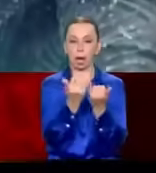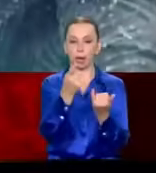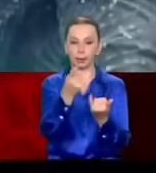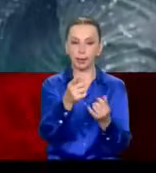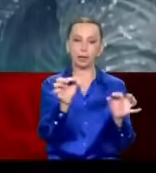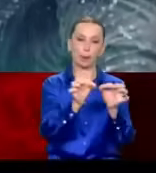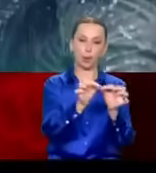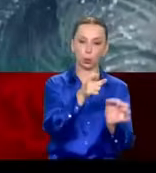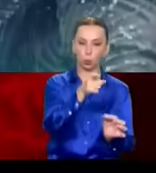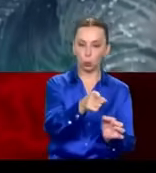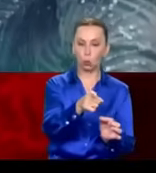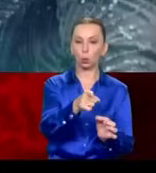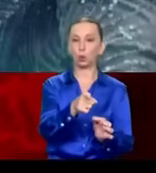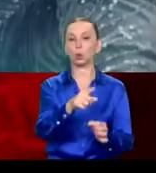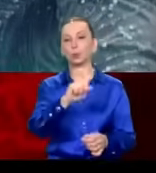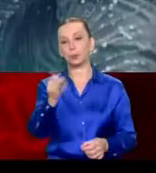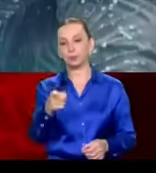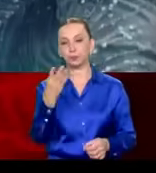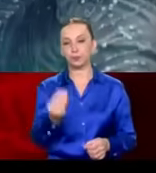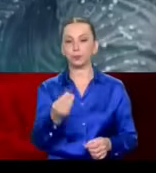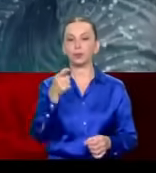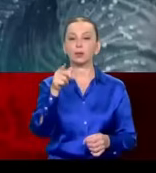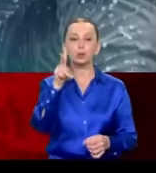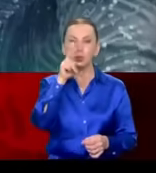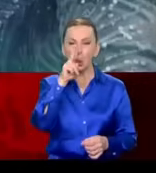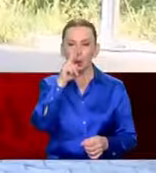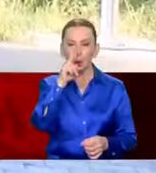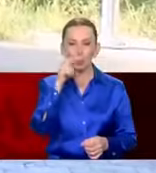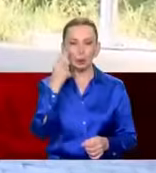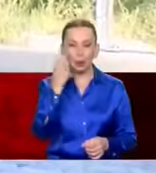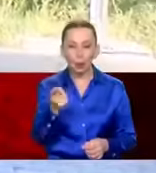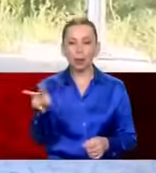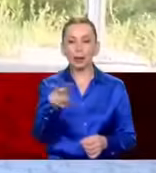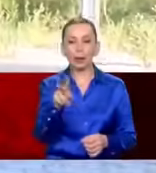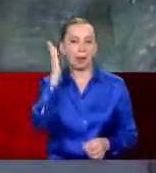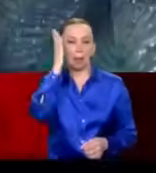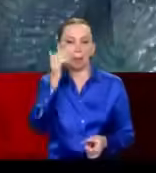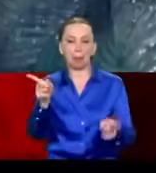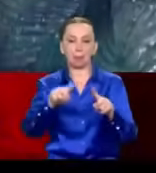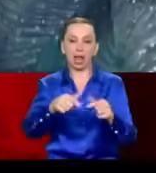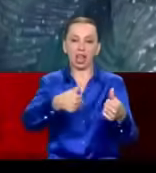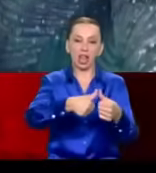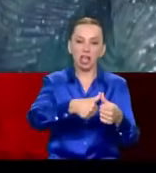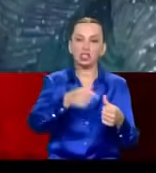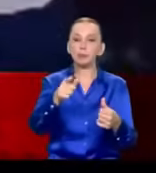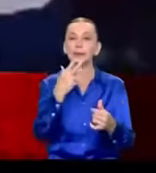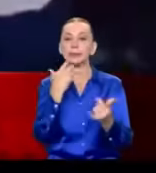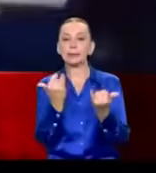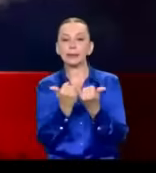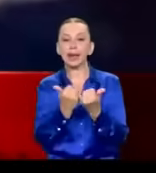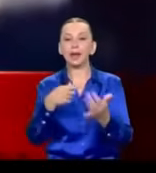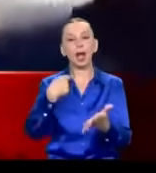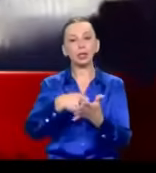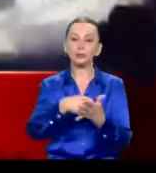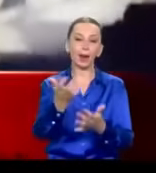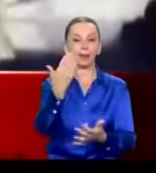Birgül Sarsılmaz'la Evin Aslan o gün son kez buluştu. Eşim ve baldızım pazara alışverişe gitmeyin. İşte patlama